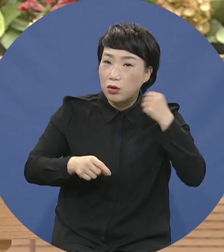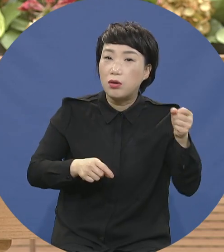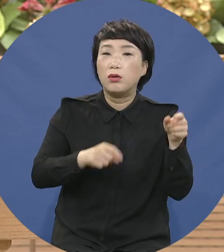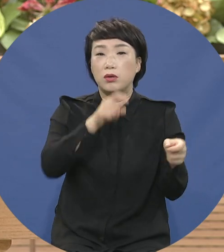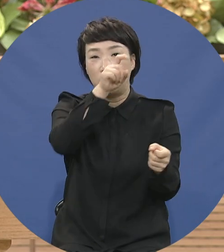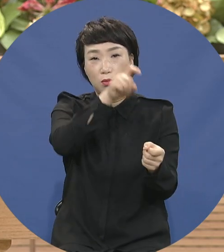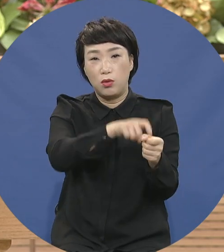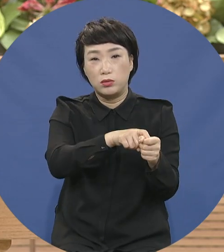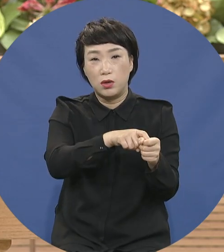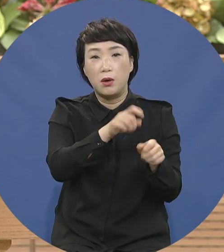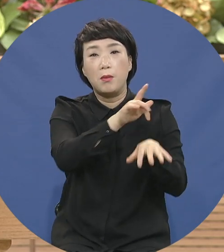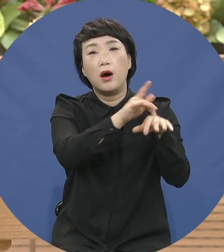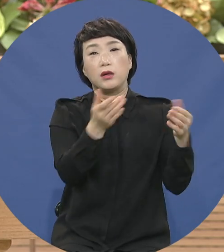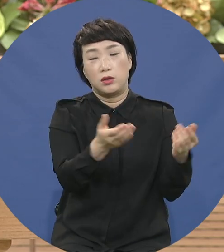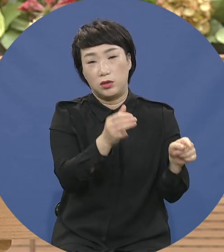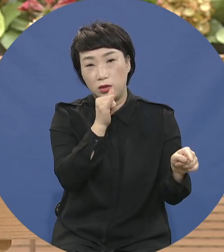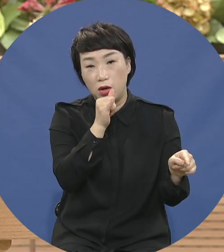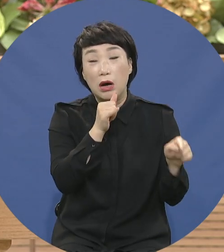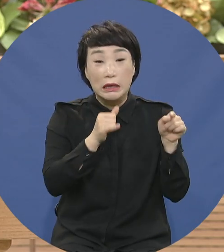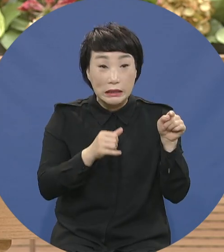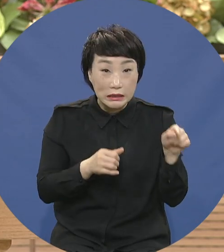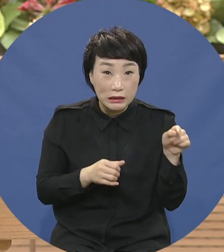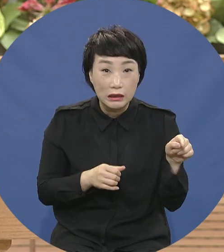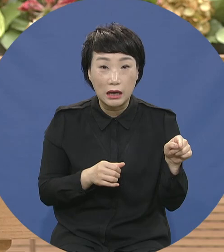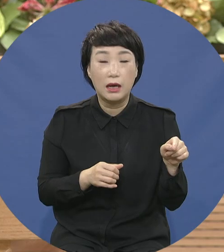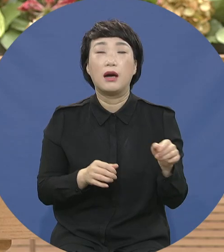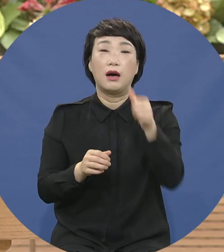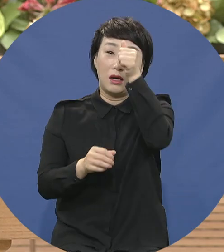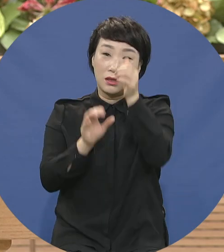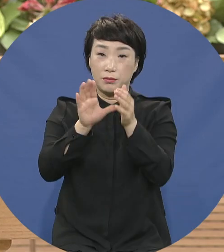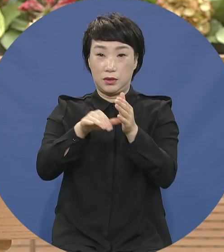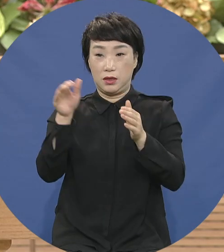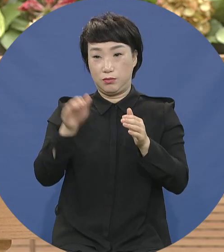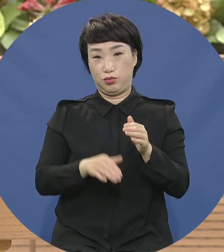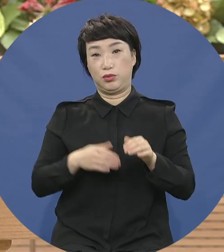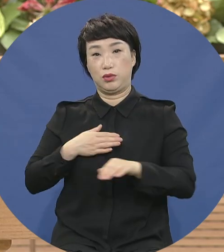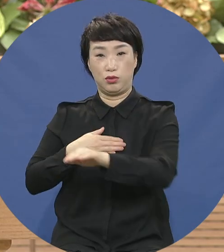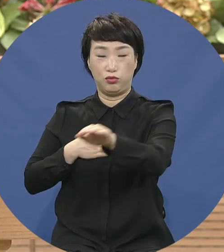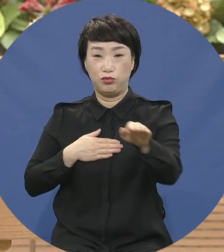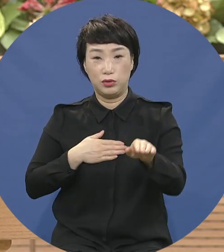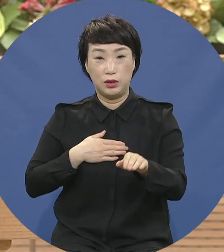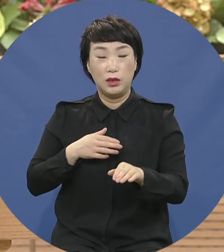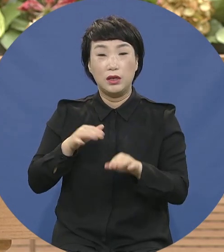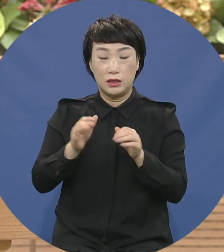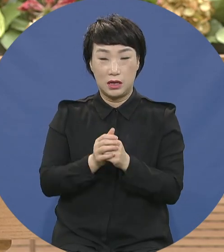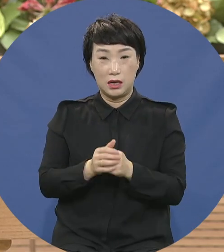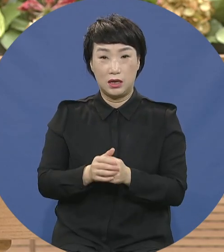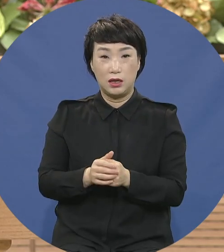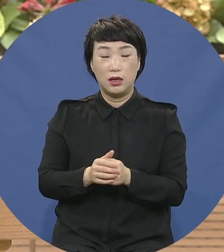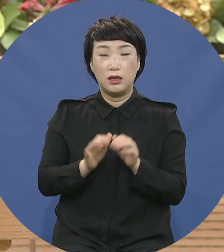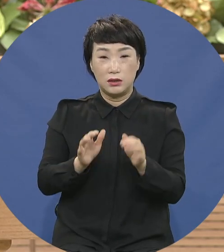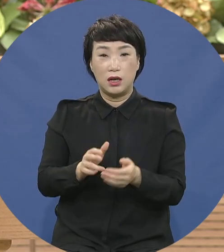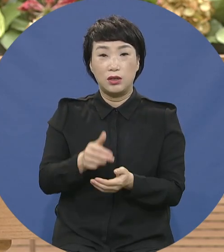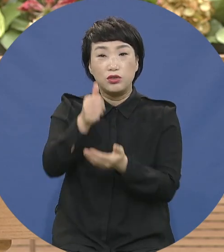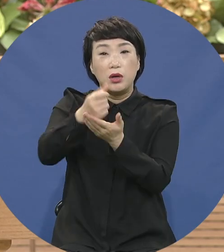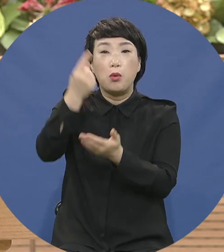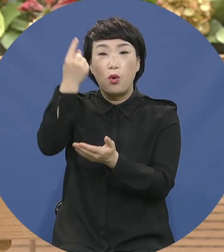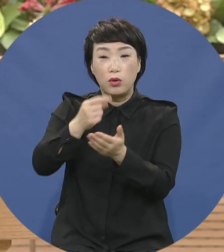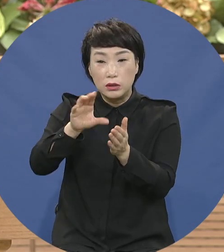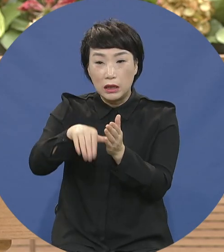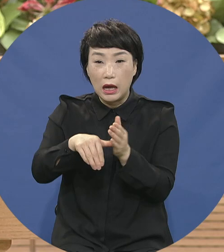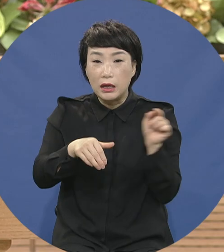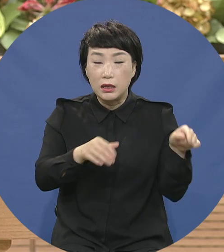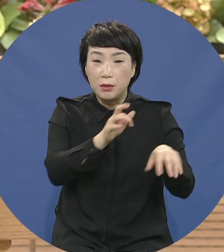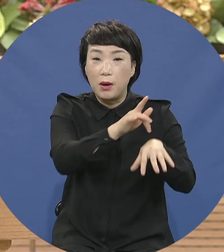사단 귀신 역사, 이놈이 아담 때부터 주님 오시는 그날 그